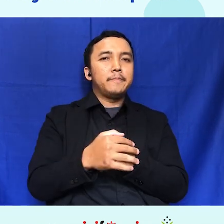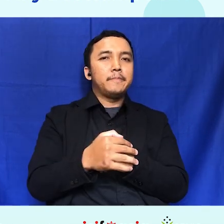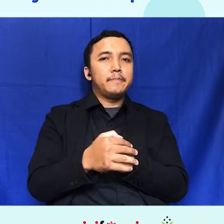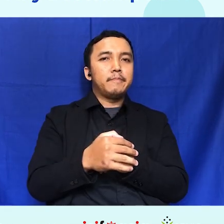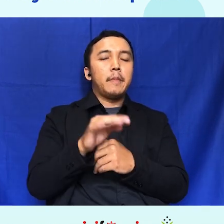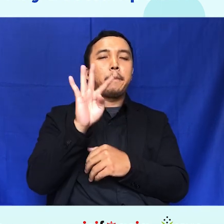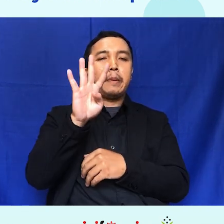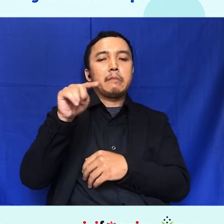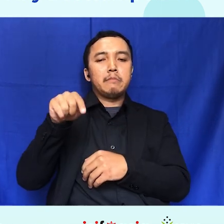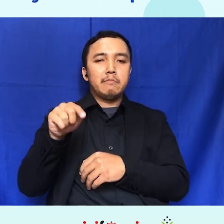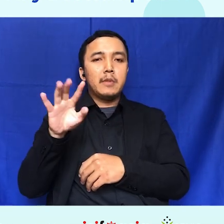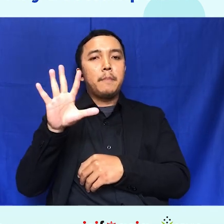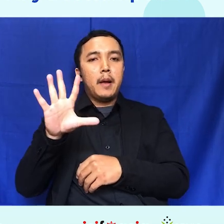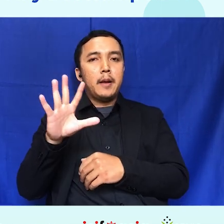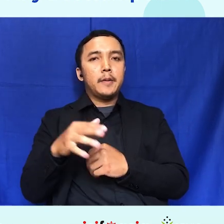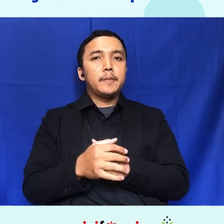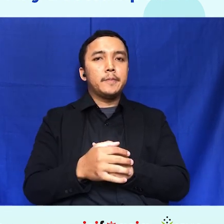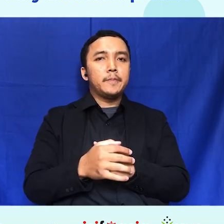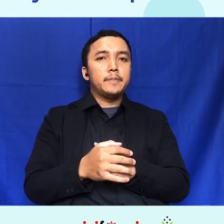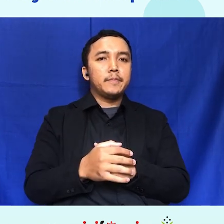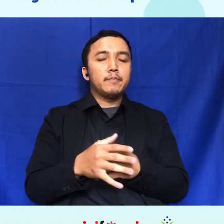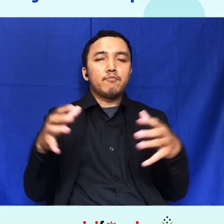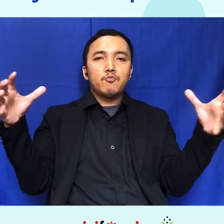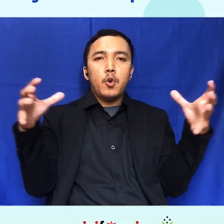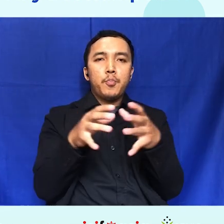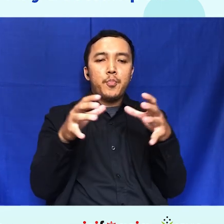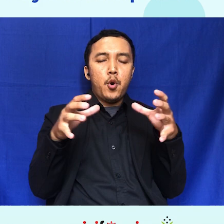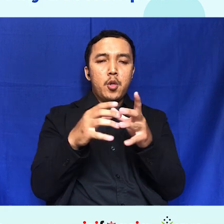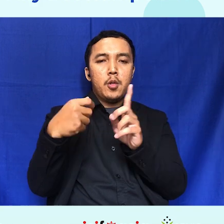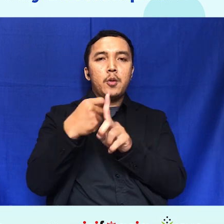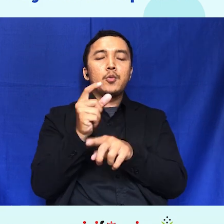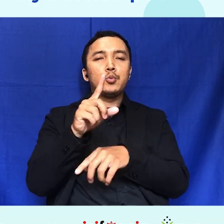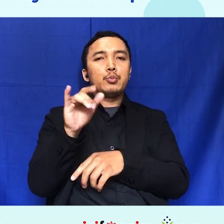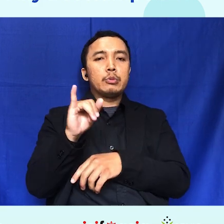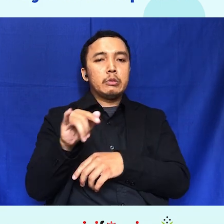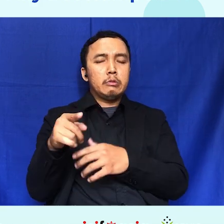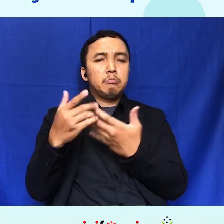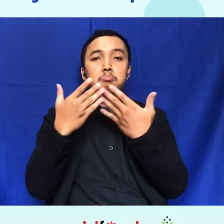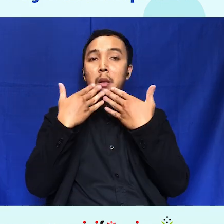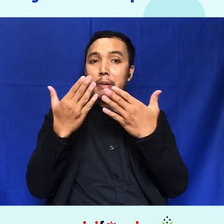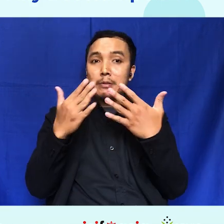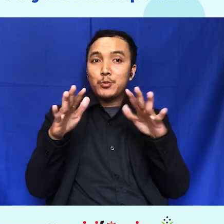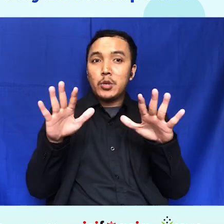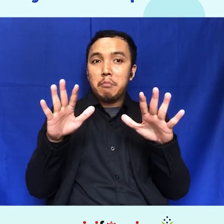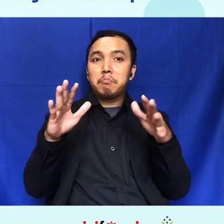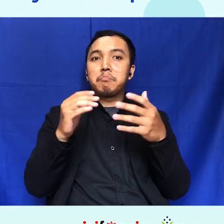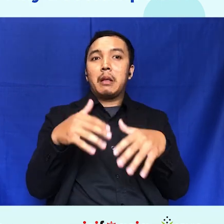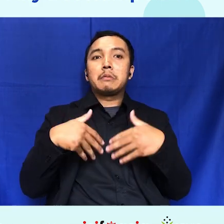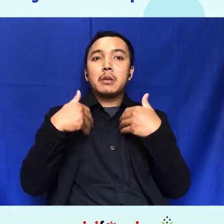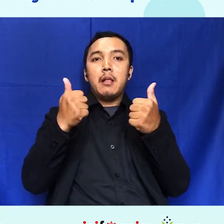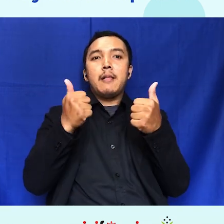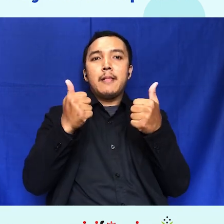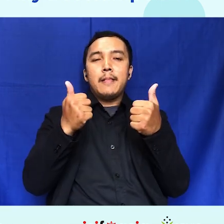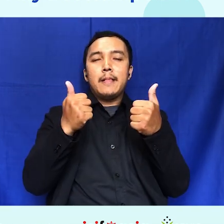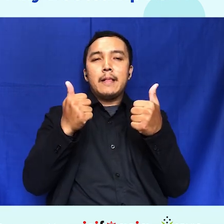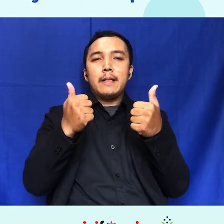button check 4 of 5. Space. Kumpulkan kuis button. Alert selamat, kamu telah berhasil mengerjakan kuis pengenalan kelas.